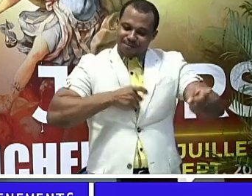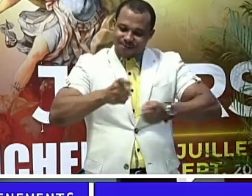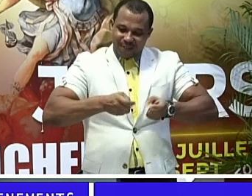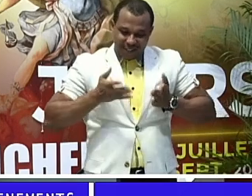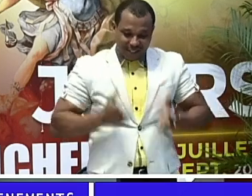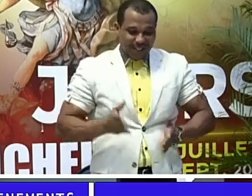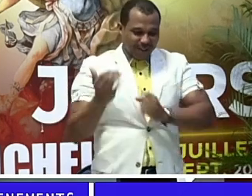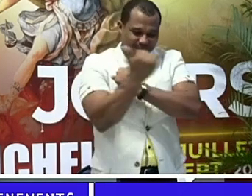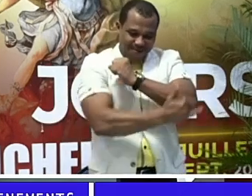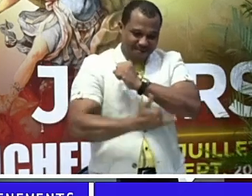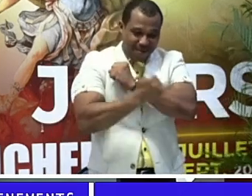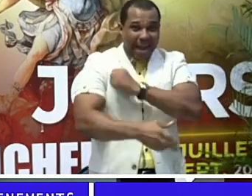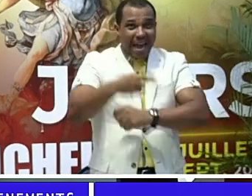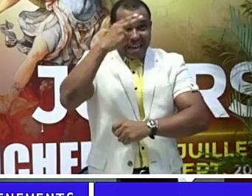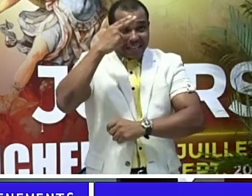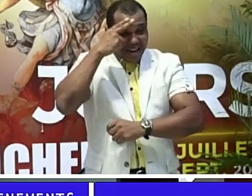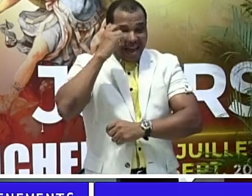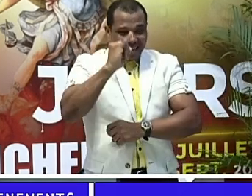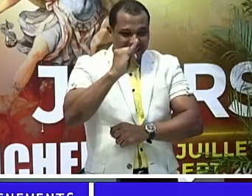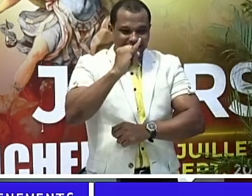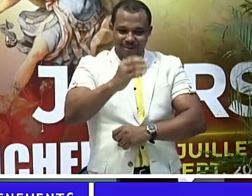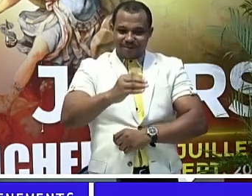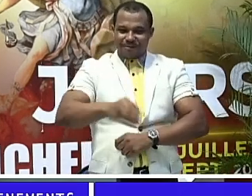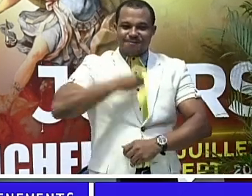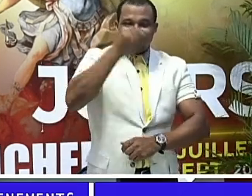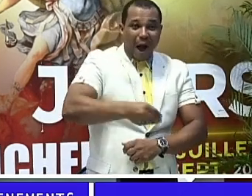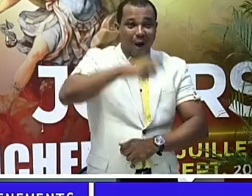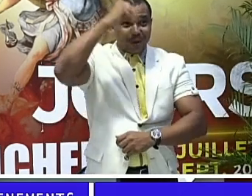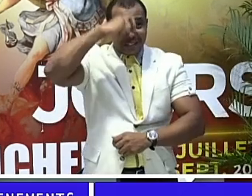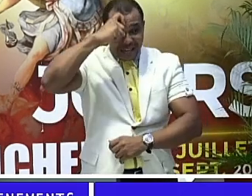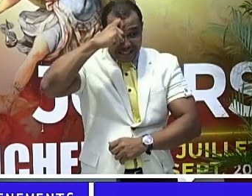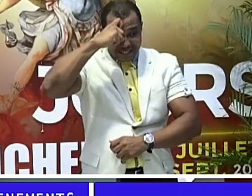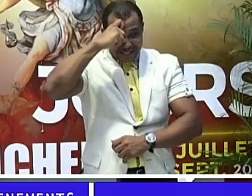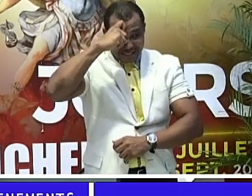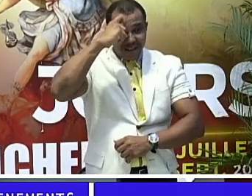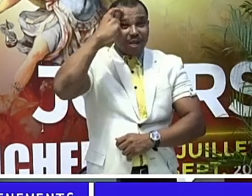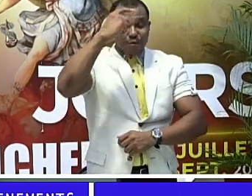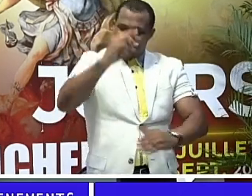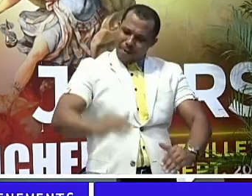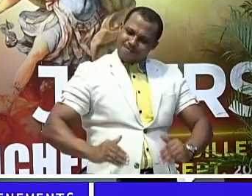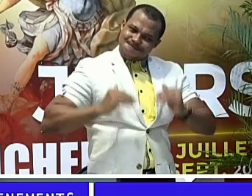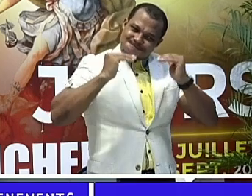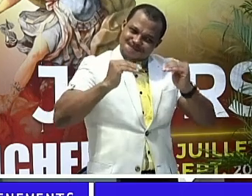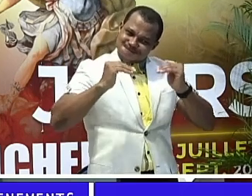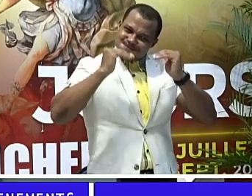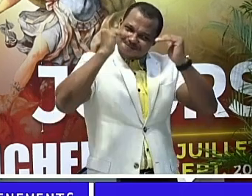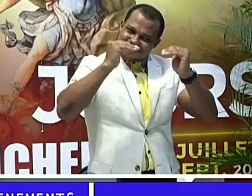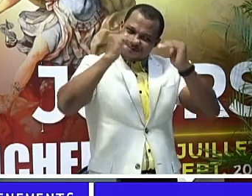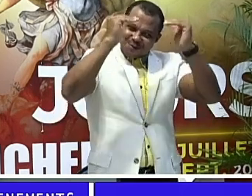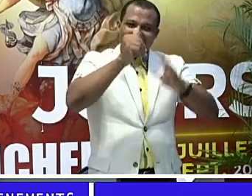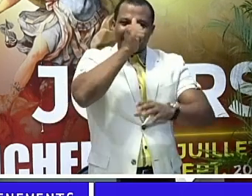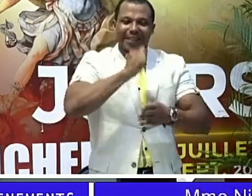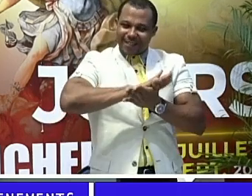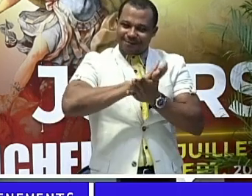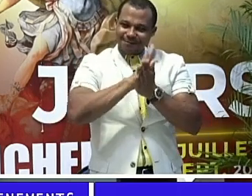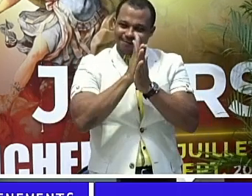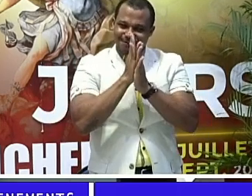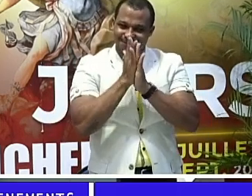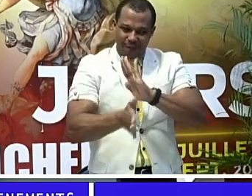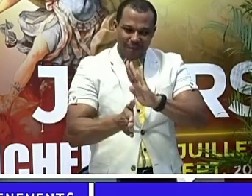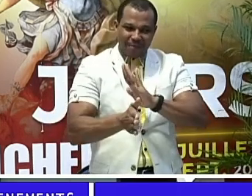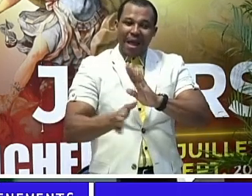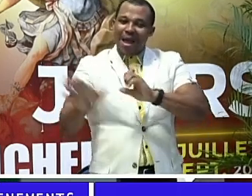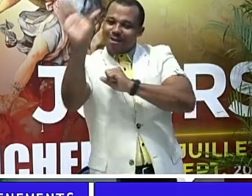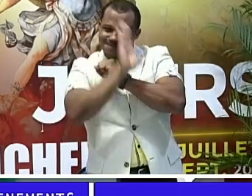la sagesse, le discernement pour promouvoir la tolérance, la paix et préserver